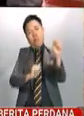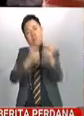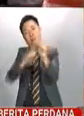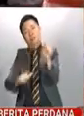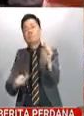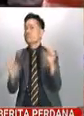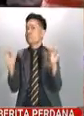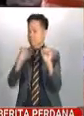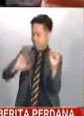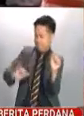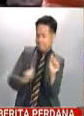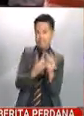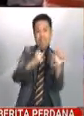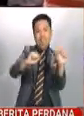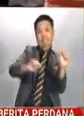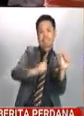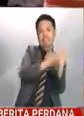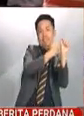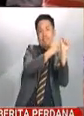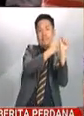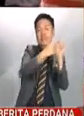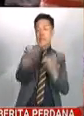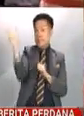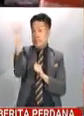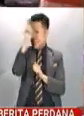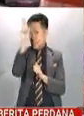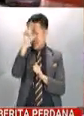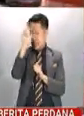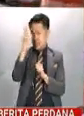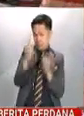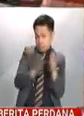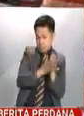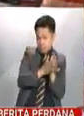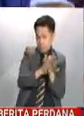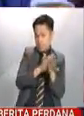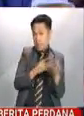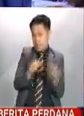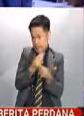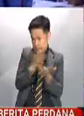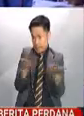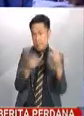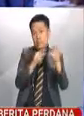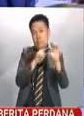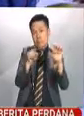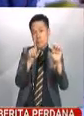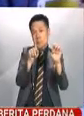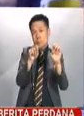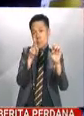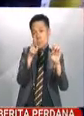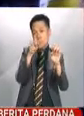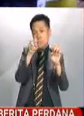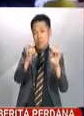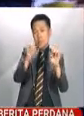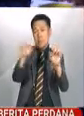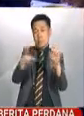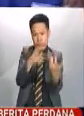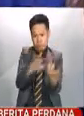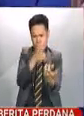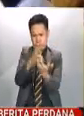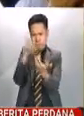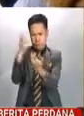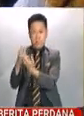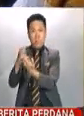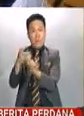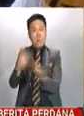yang disediakan. Seperti mana inisiatif kerajaan yang lain, inisiatif pemberian e-tunai juga dilihat bertepatan dengan revolusi